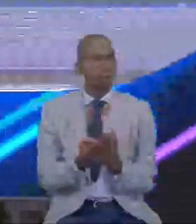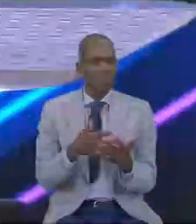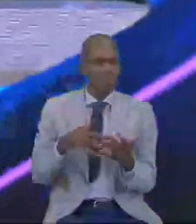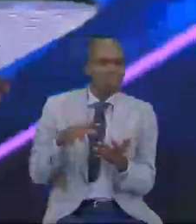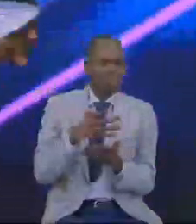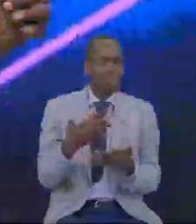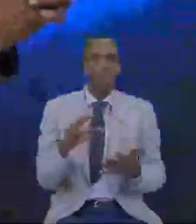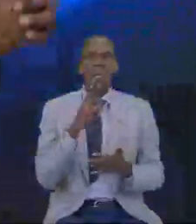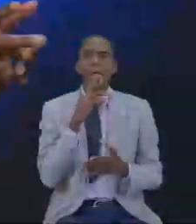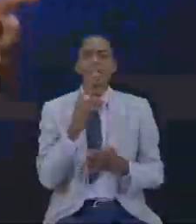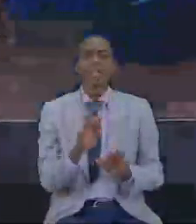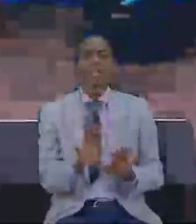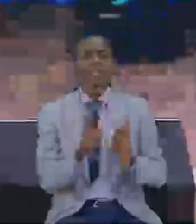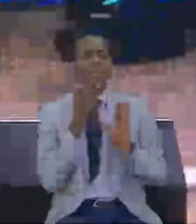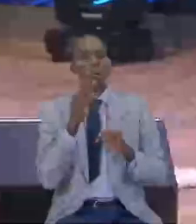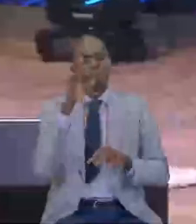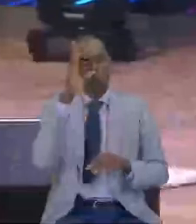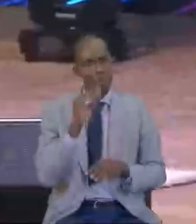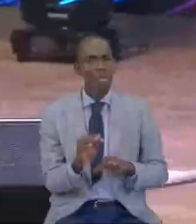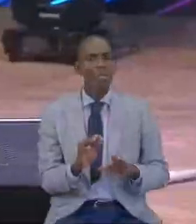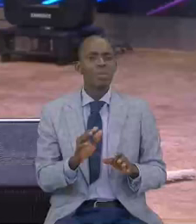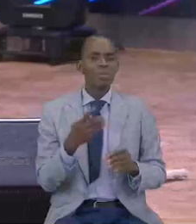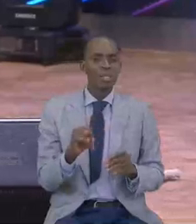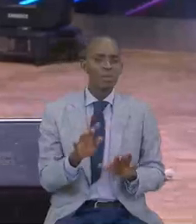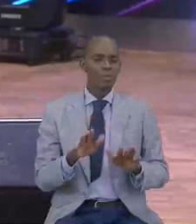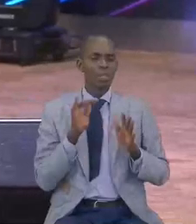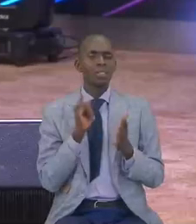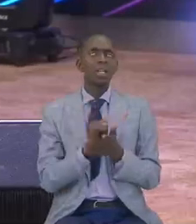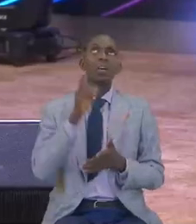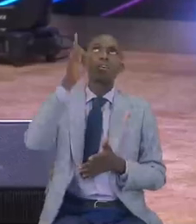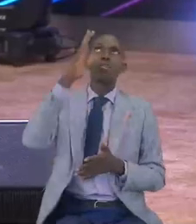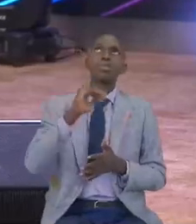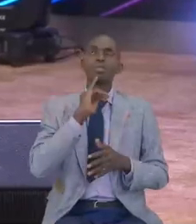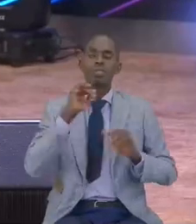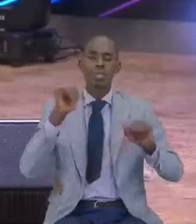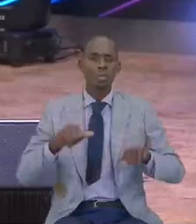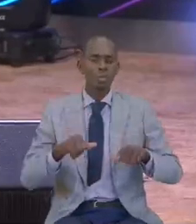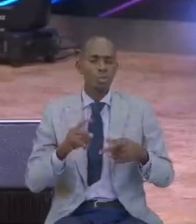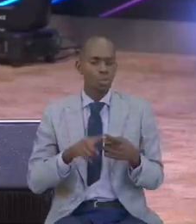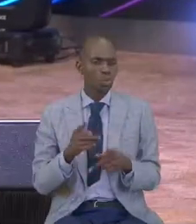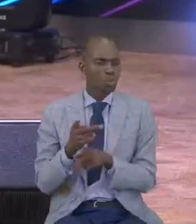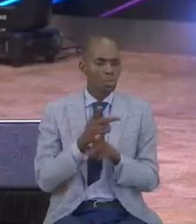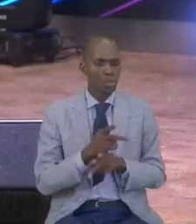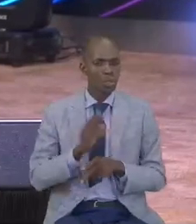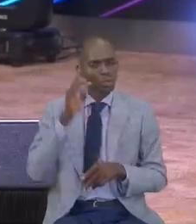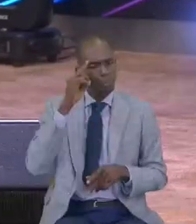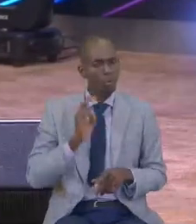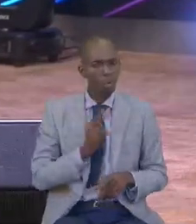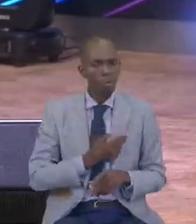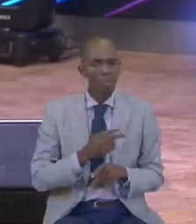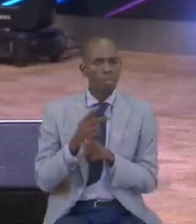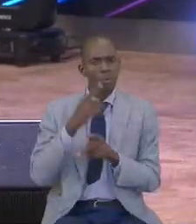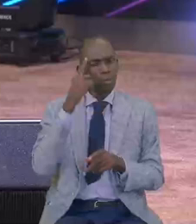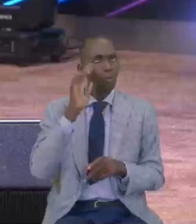l'homme, c'est la crainte que Dieu ne peut pas prendre soin de nous. S'il n'arrive pas à prendre soin de son peuple. Et